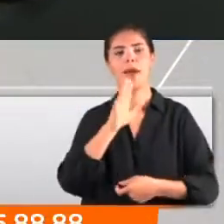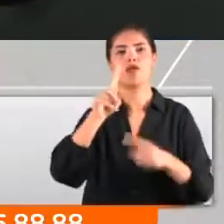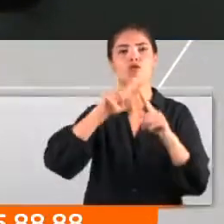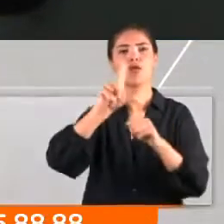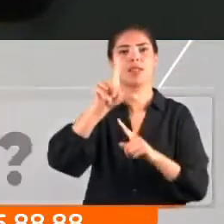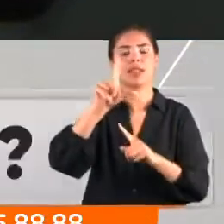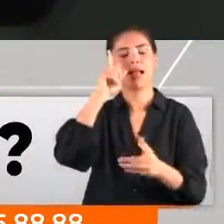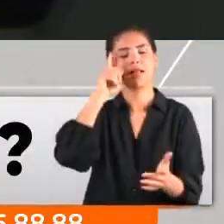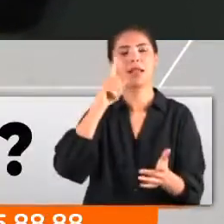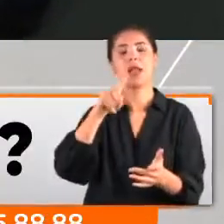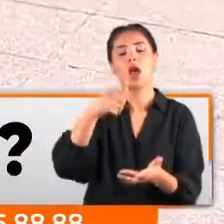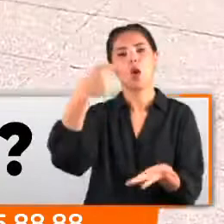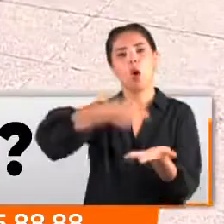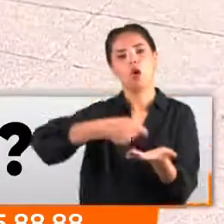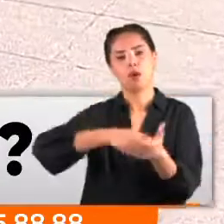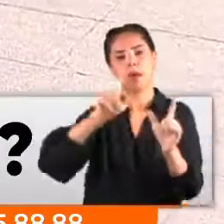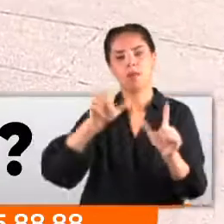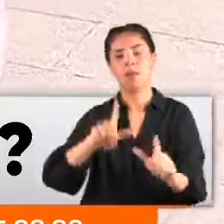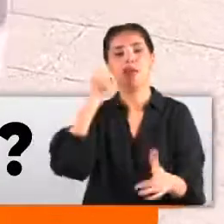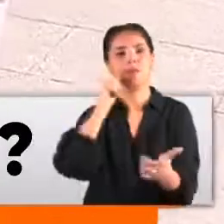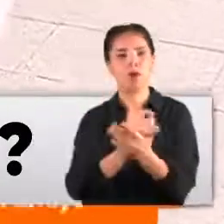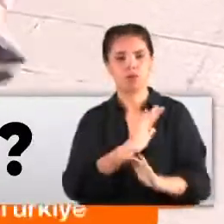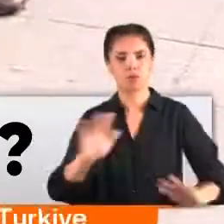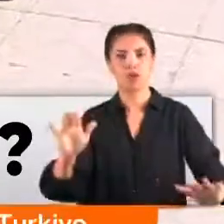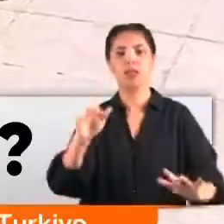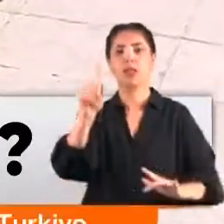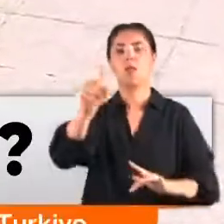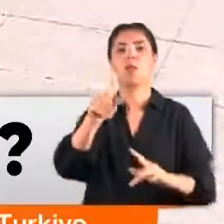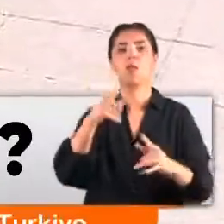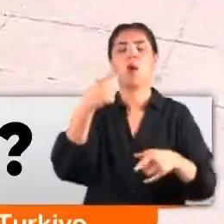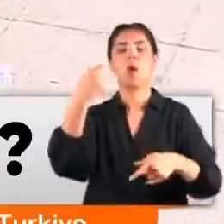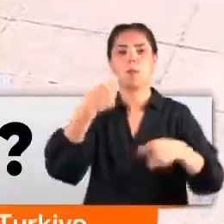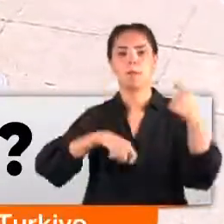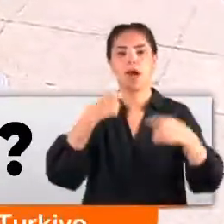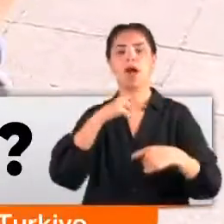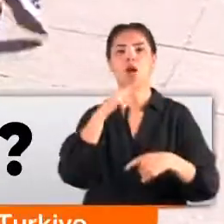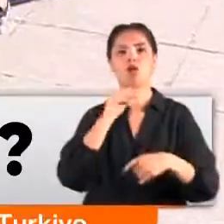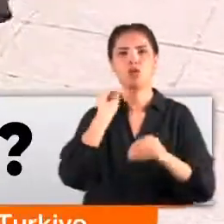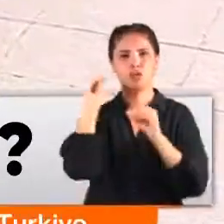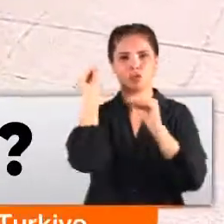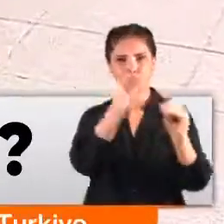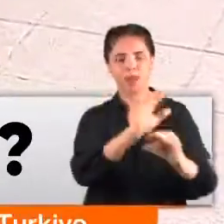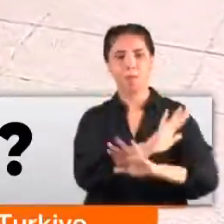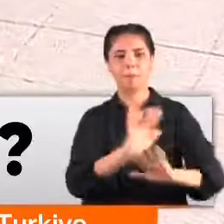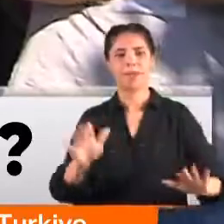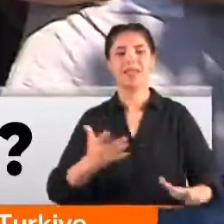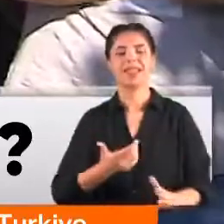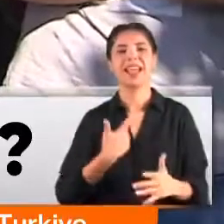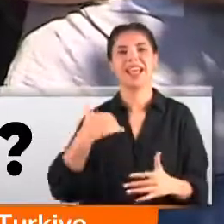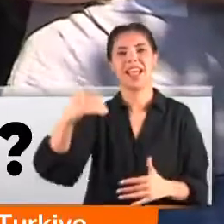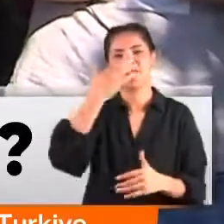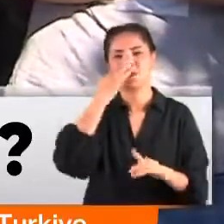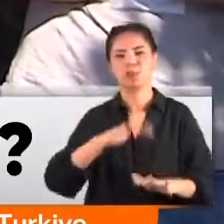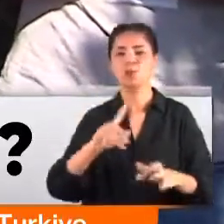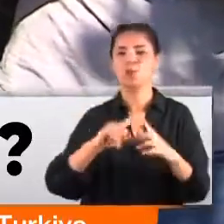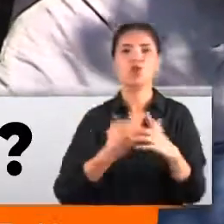TL'lik ücreti yatırmak oluyor. Başvurumuzu yaptık, IBAN bekliyoruz. IBAN'da da paramızı yatırıp inşallah umutla geleceğimizi bekliyoruz. Nasıl